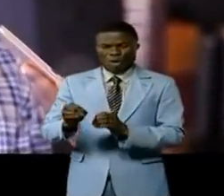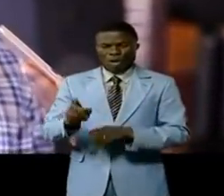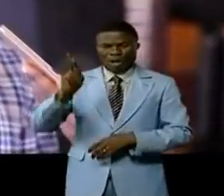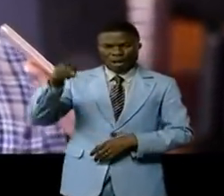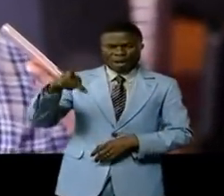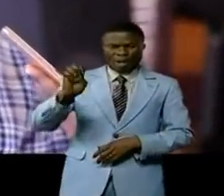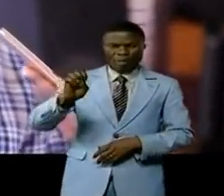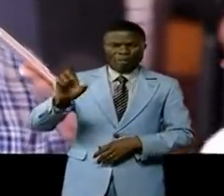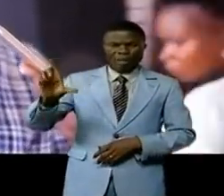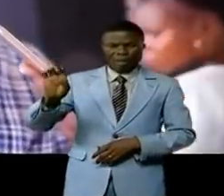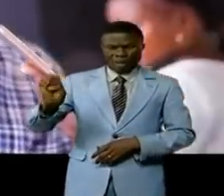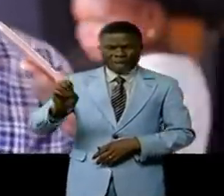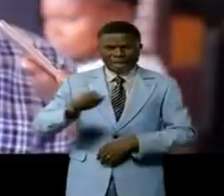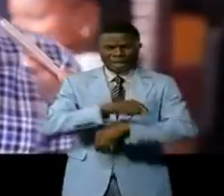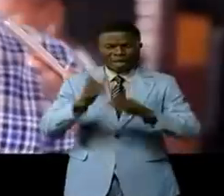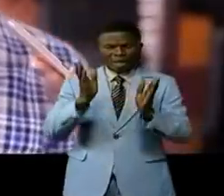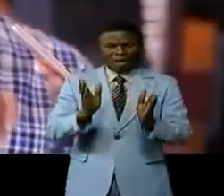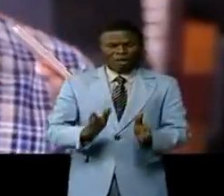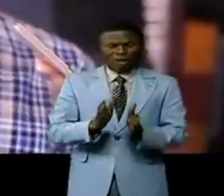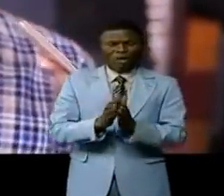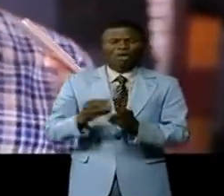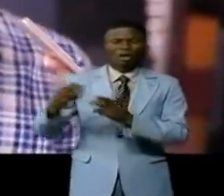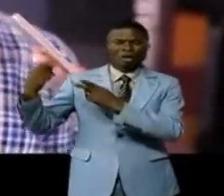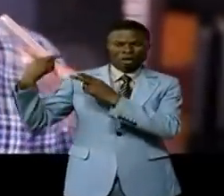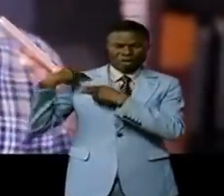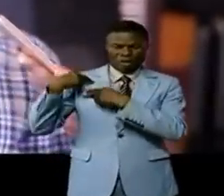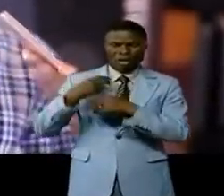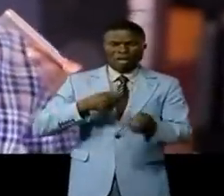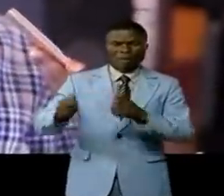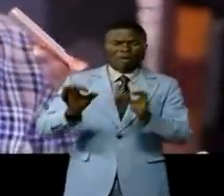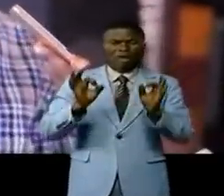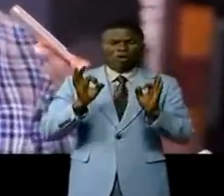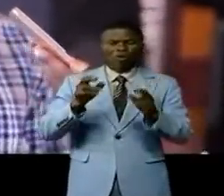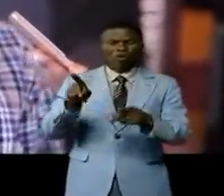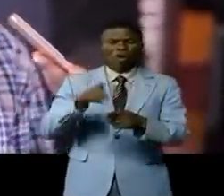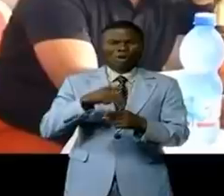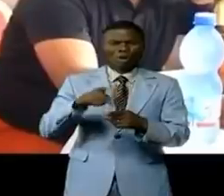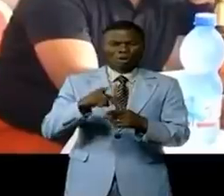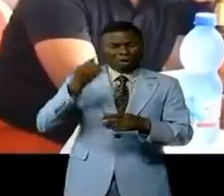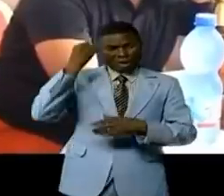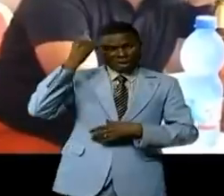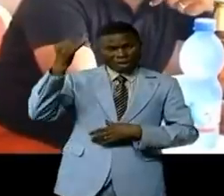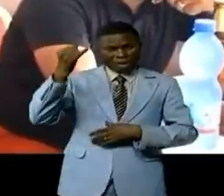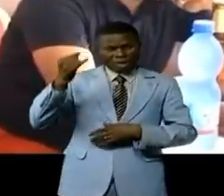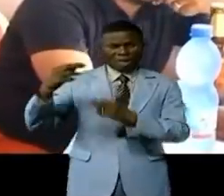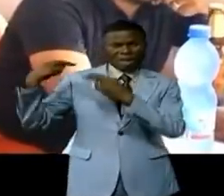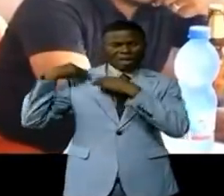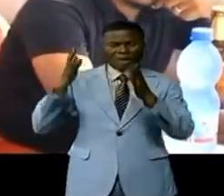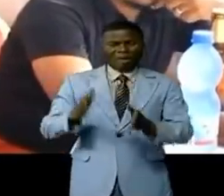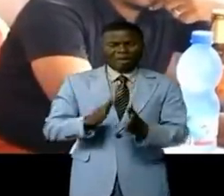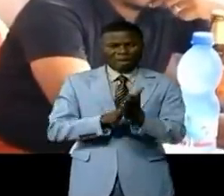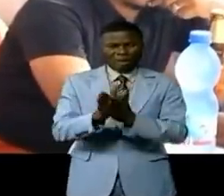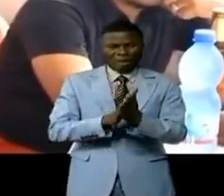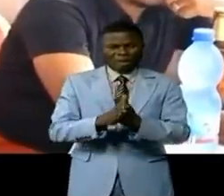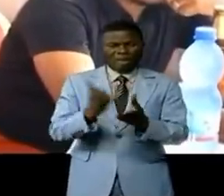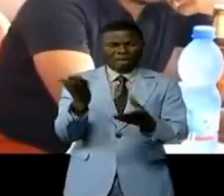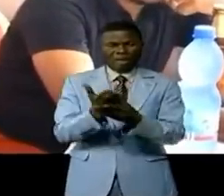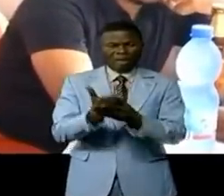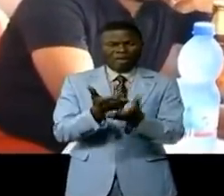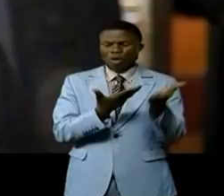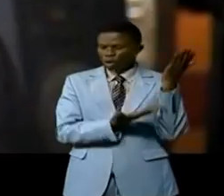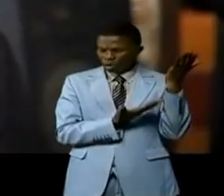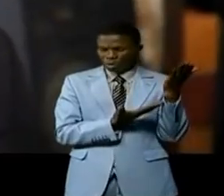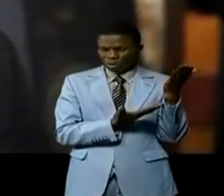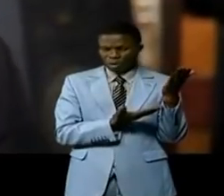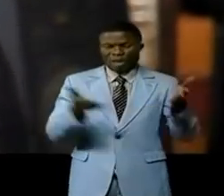Bofini, administrateur gérant du nouveau marché provisoire, à l'intention des responsables concernés par ces dossiers délicats,